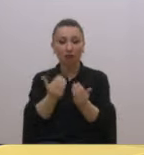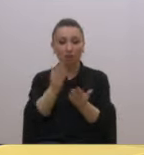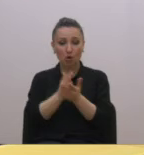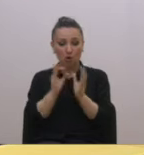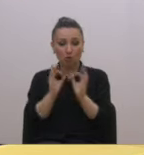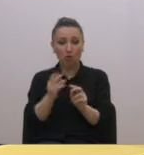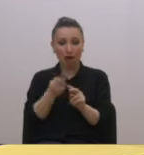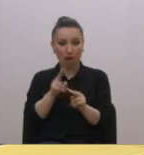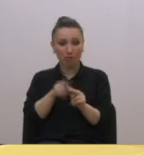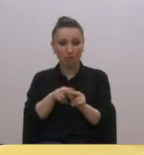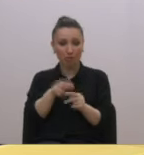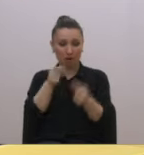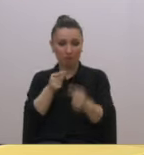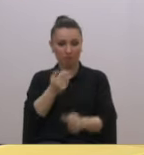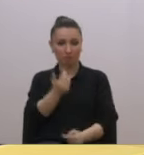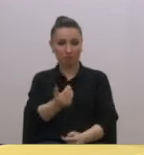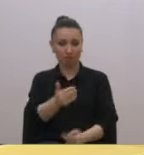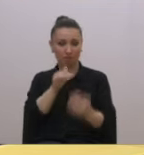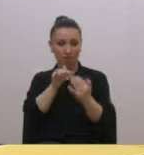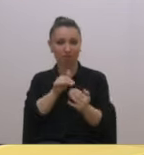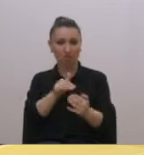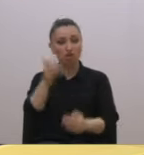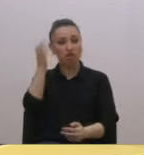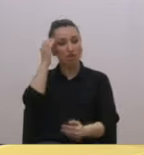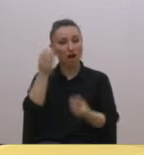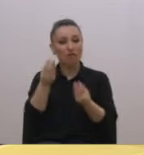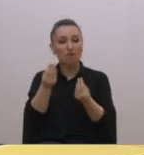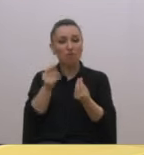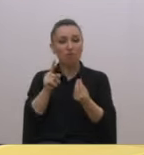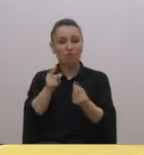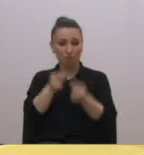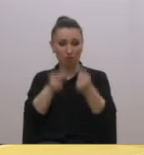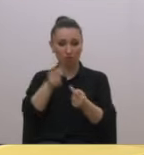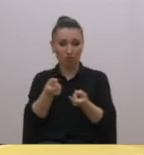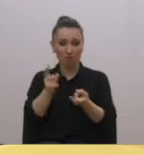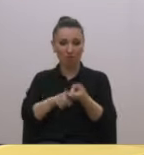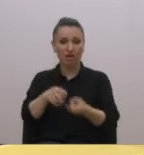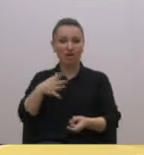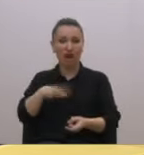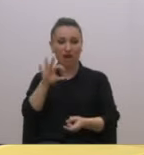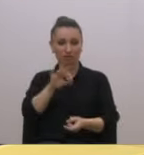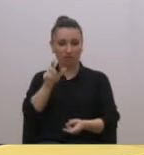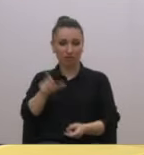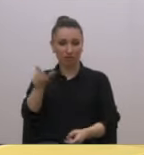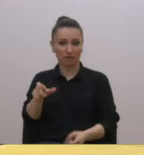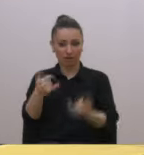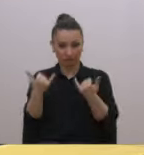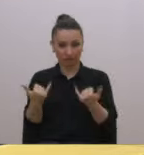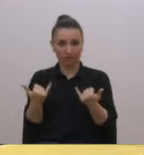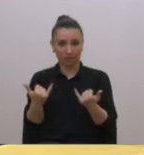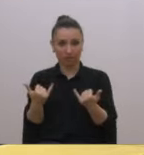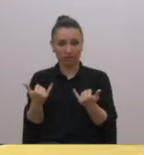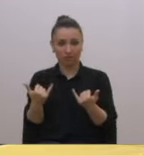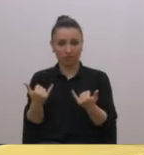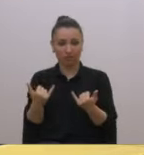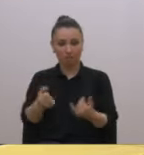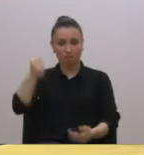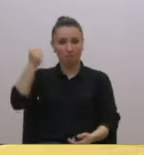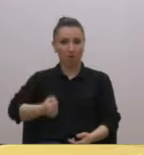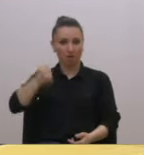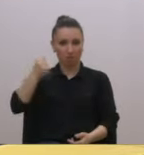სწორედ ამიტომ ებრძვიან მას. სწორედ იმ შავი ფულით მიდის ბრძოლა ქართველობასთან და დღეს